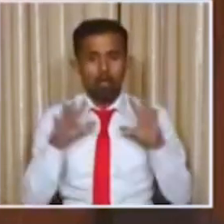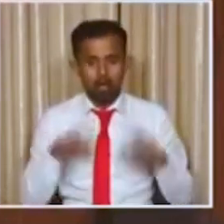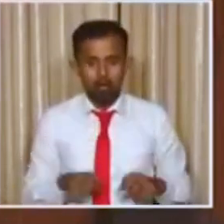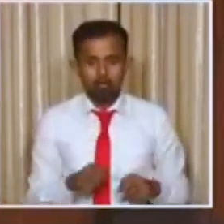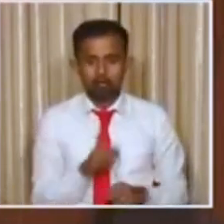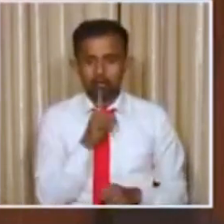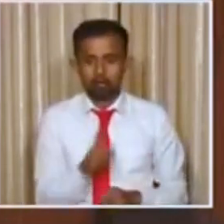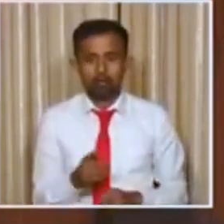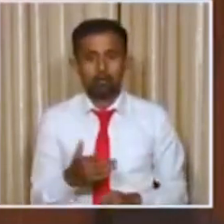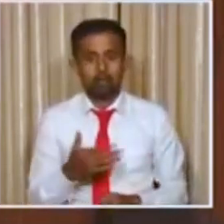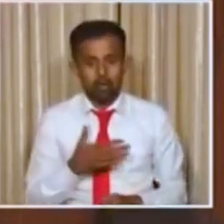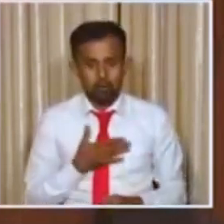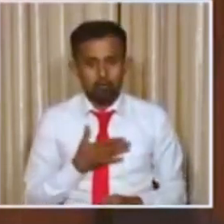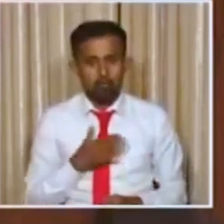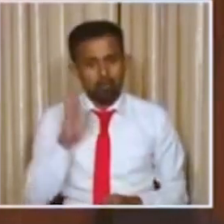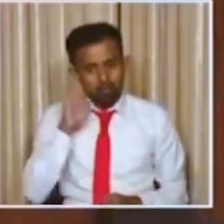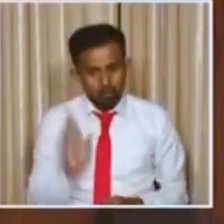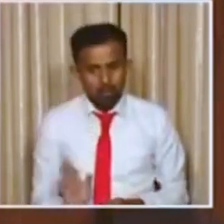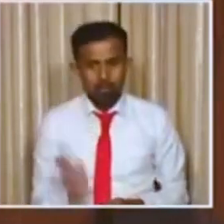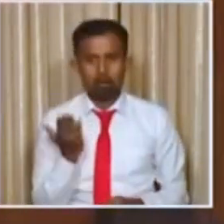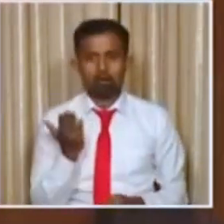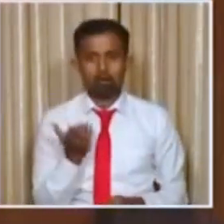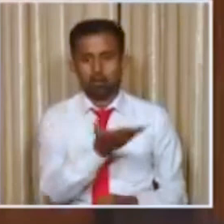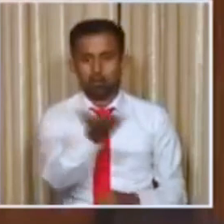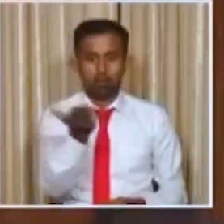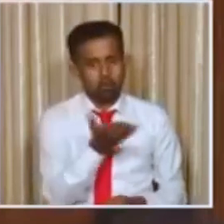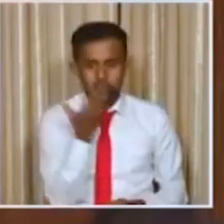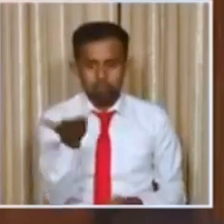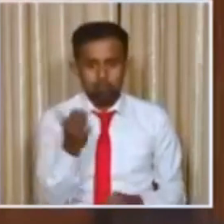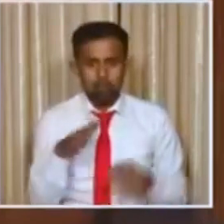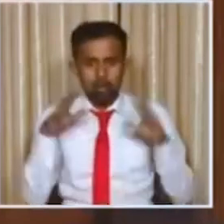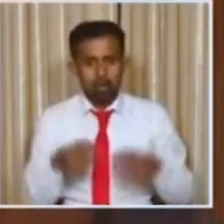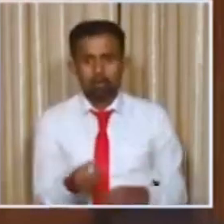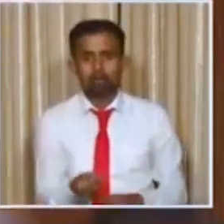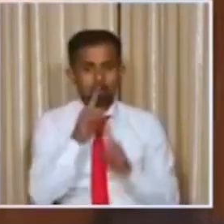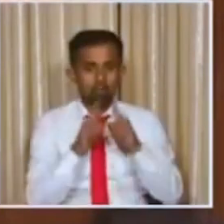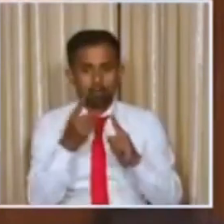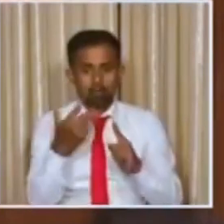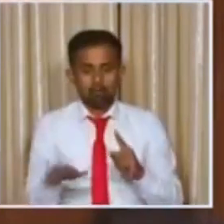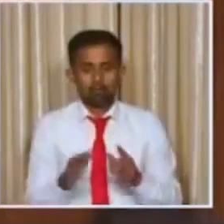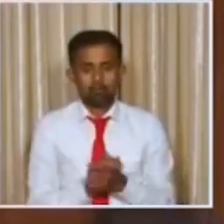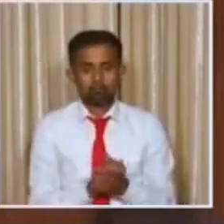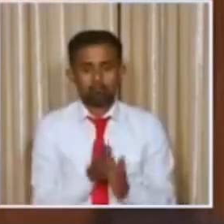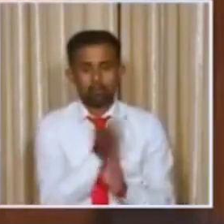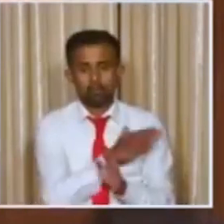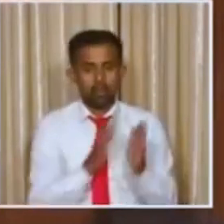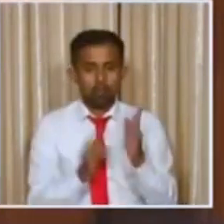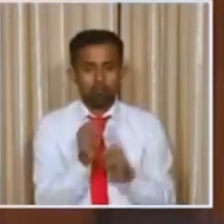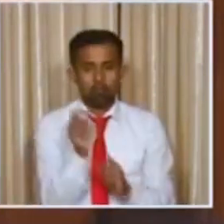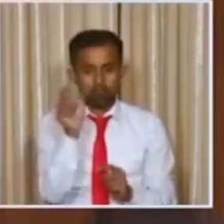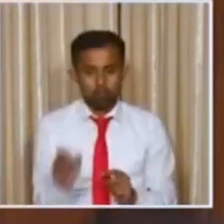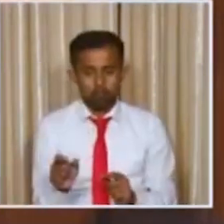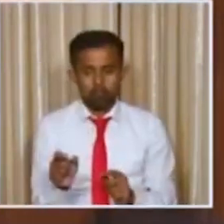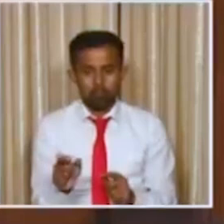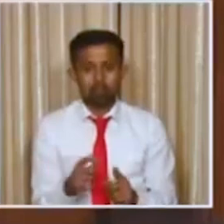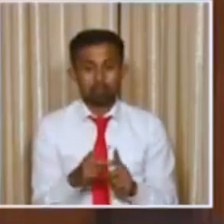தான் தருவேன், இவ்வாறு நான் தரமாட்டேன் என்று சொல்றது நீங்கள் சொல்வீர்களா இருந்தால் நீங்களும் மிக விரைவாக நிராகரிக்கப்படுவீர்கள். மோசமான இனவாதமான கருத்துக்களை இந்த